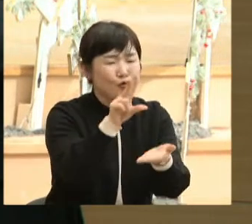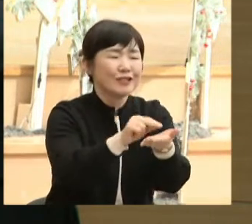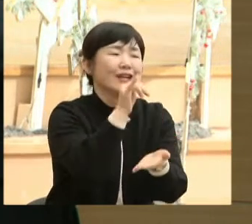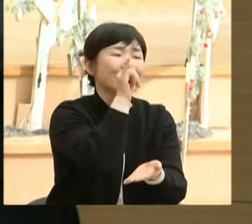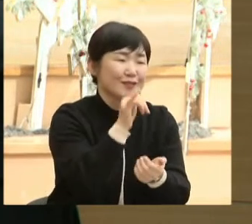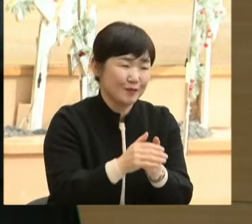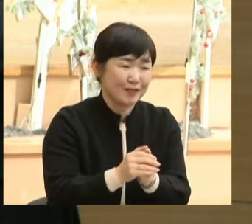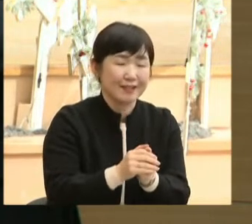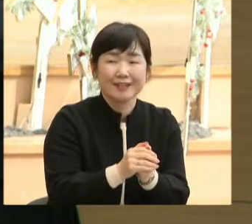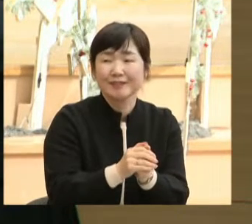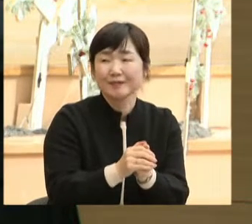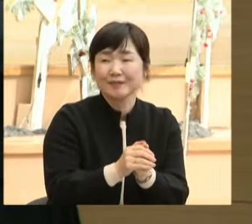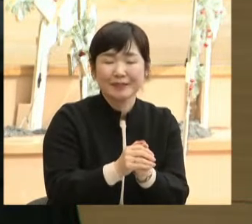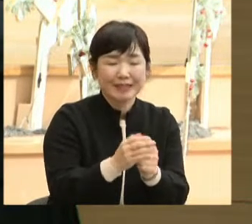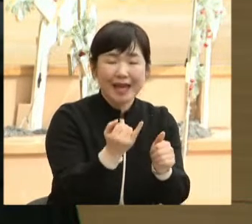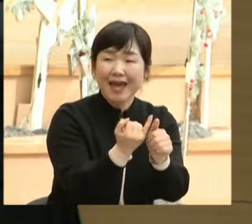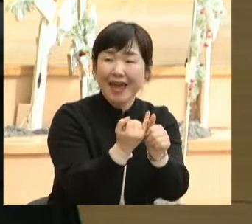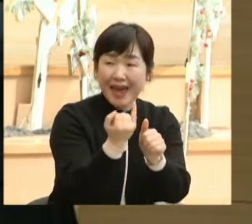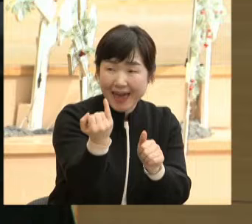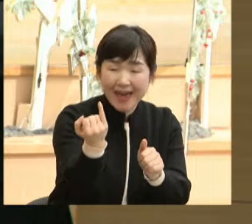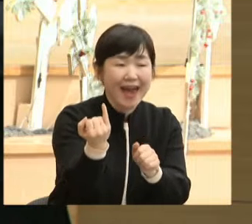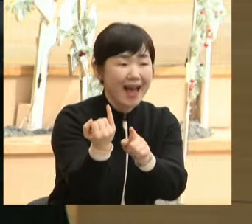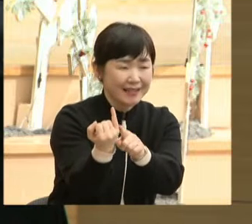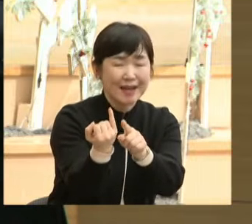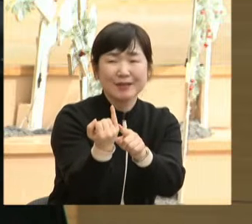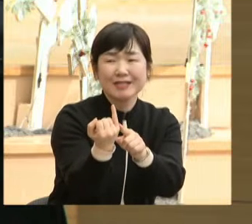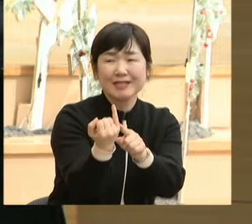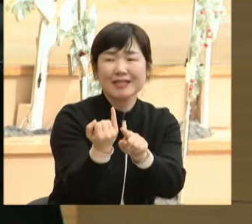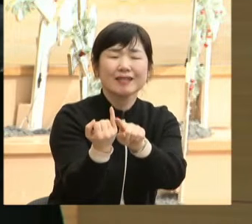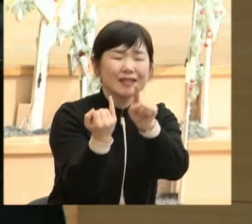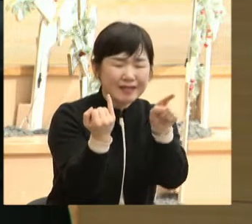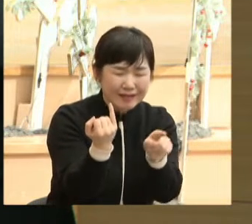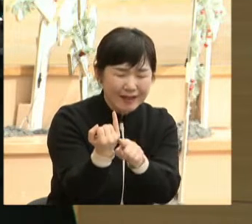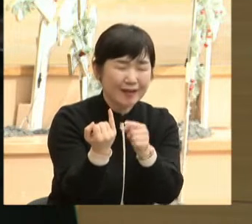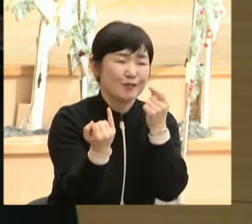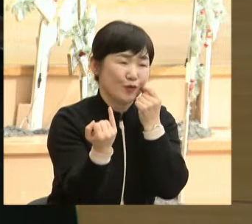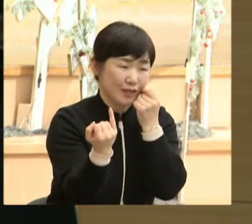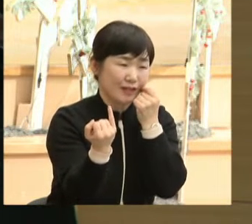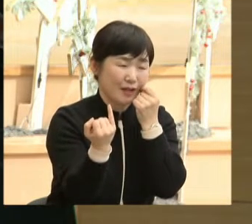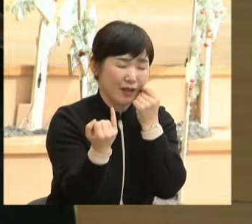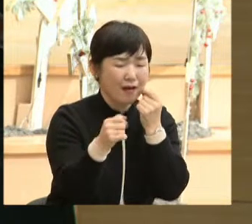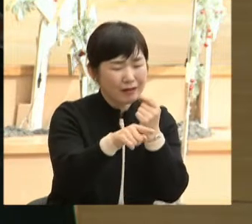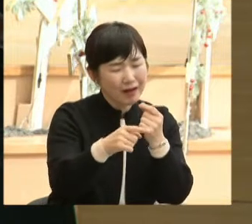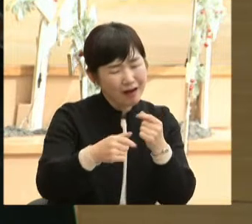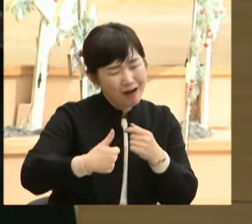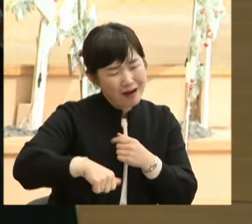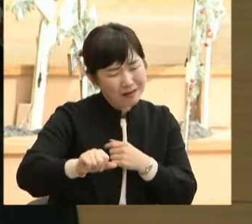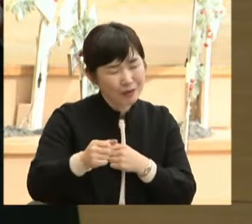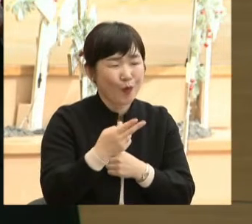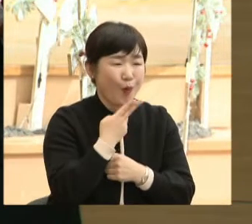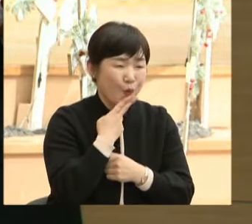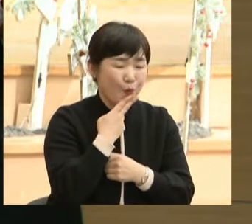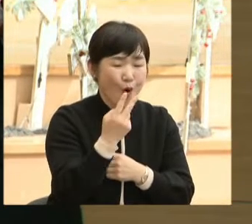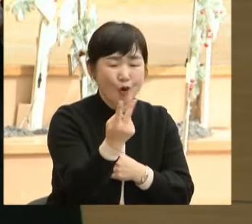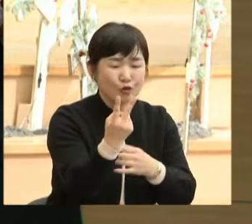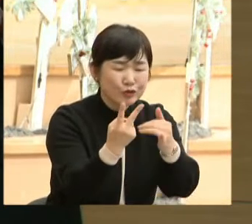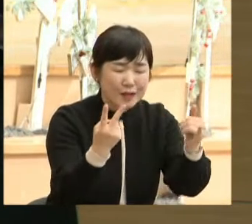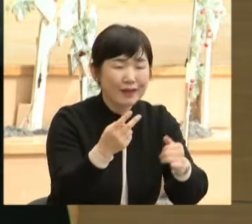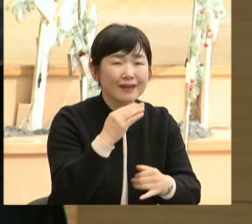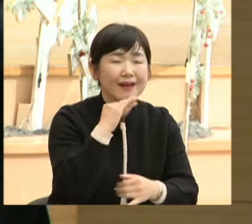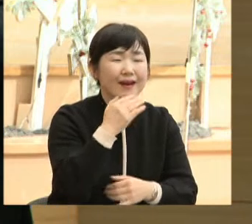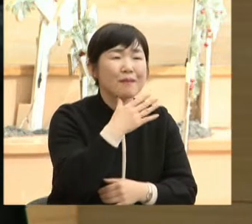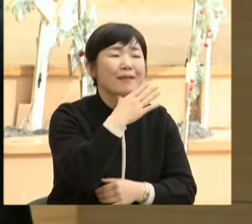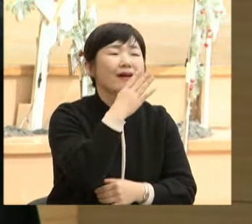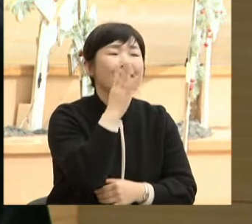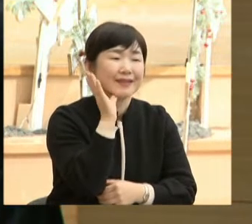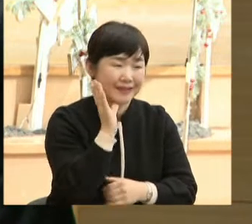반복하여 엘리사벳이 시장 LG 서비스 센터를 못 함으로 그들에게 자식이 없고 두 사람의 나이가 많더라